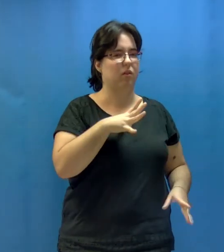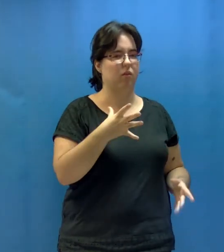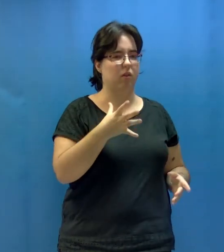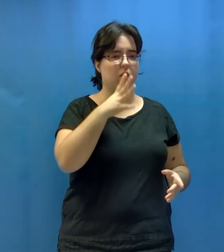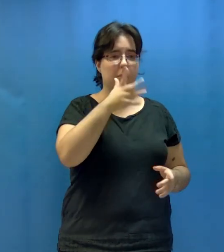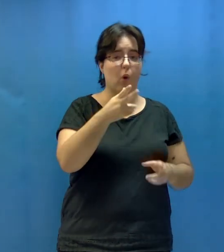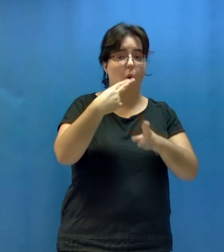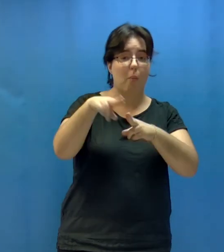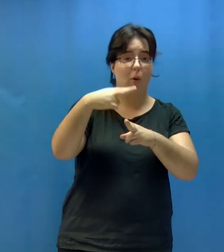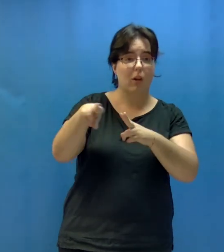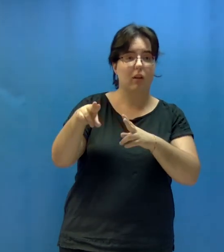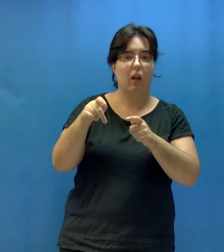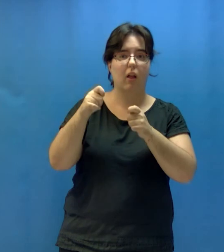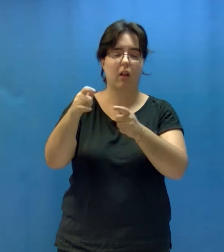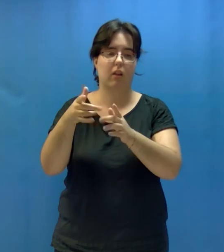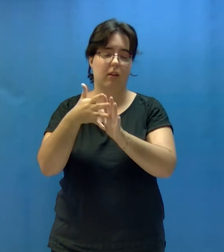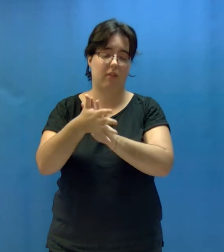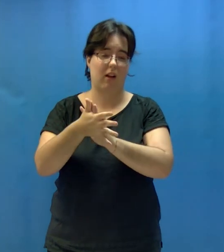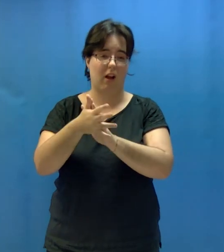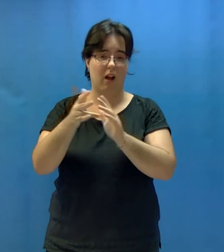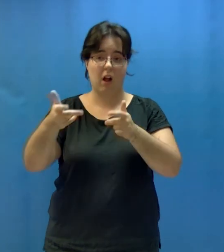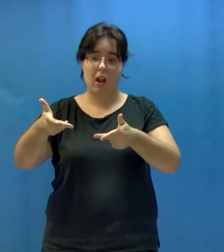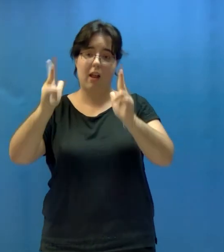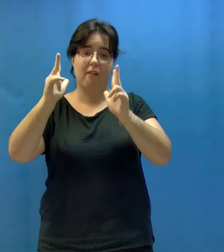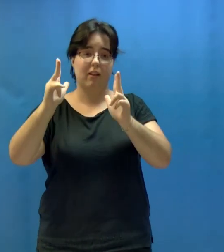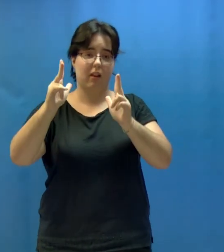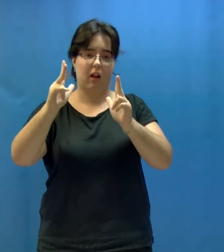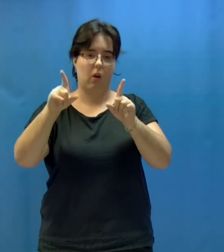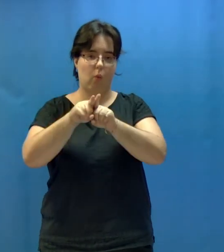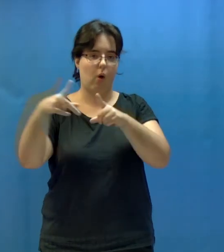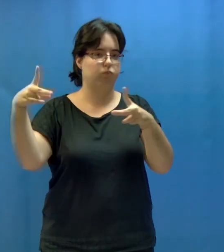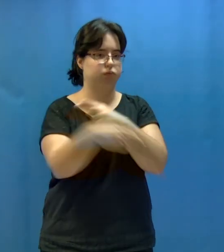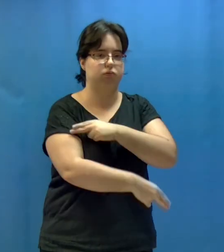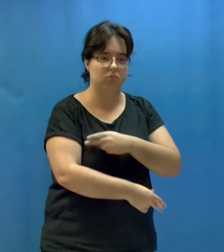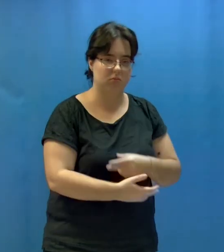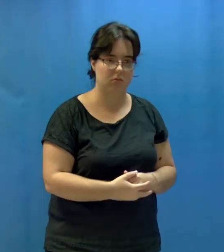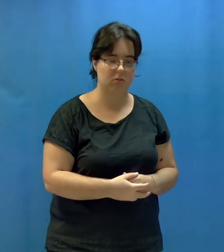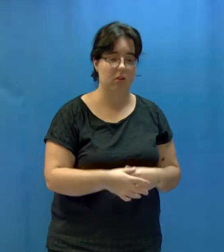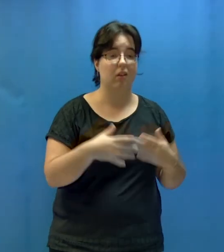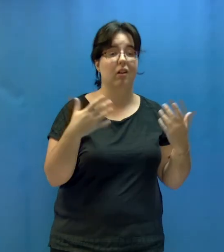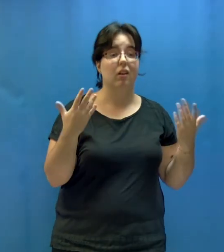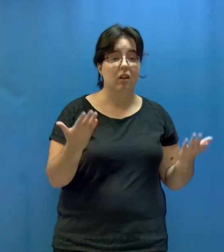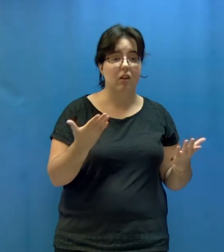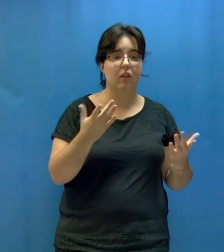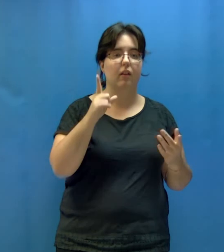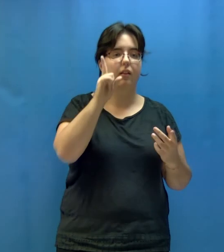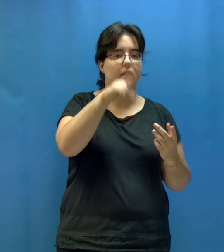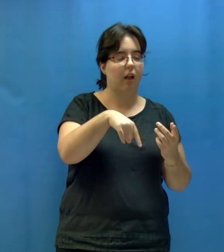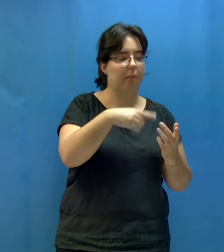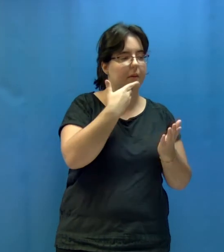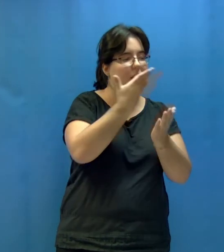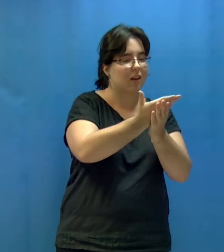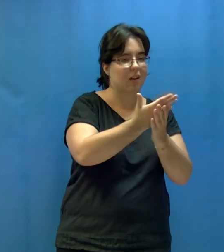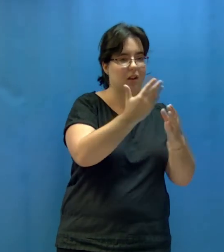les llibertats fonamentals constitutives de la democràcia. I es va incloure també que el govern no hauria d'impedir que l'1